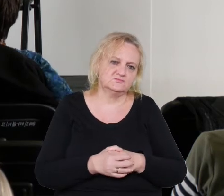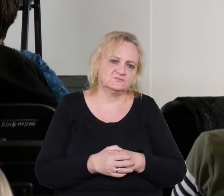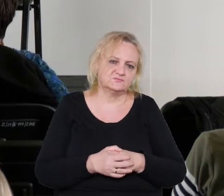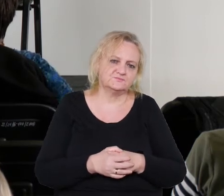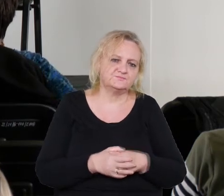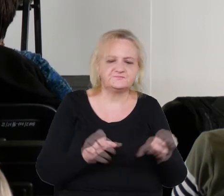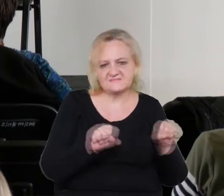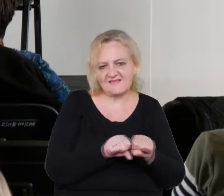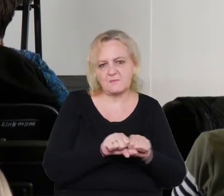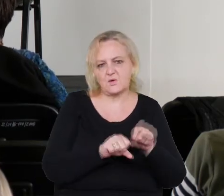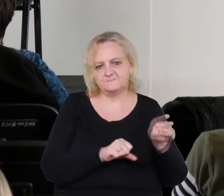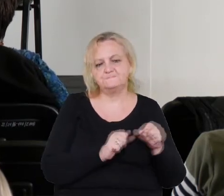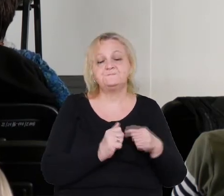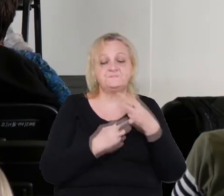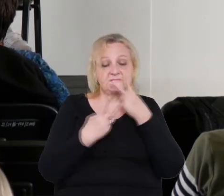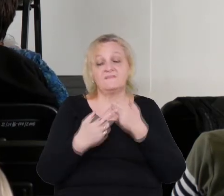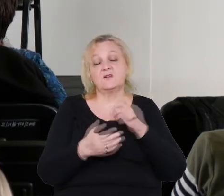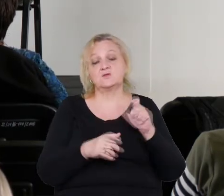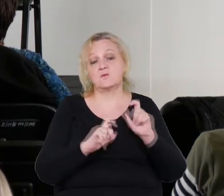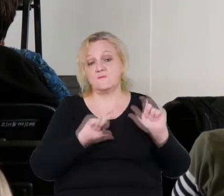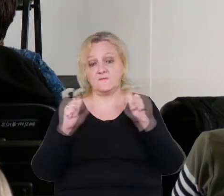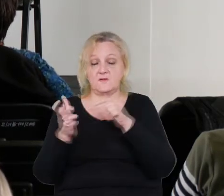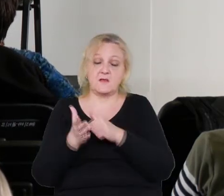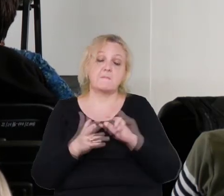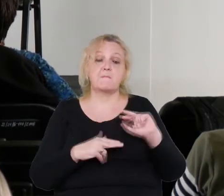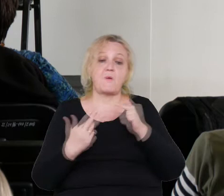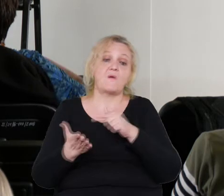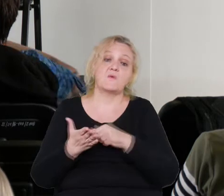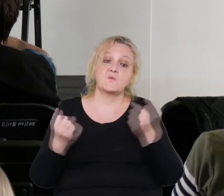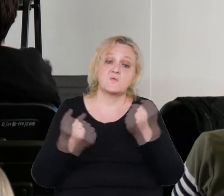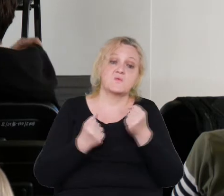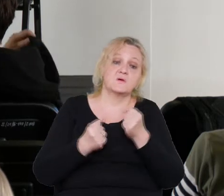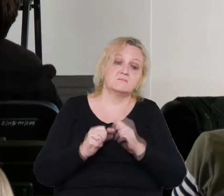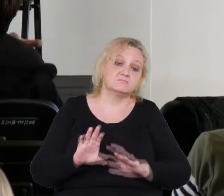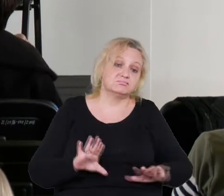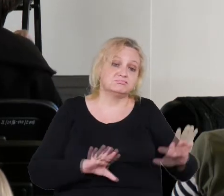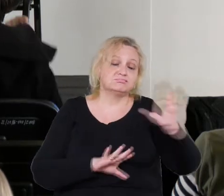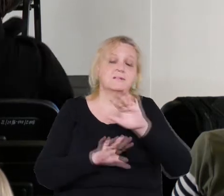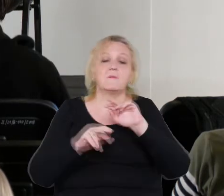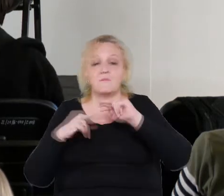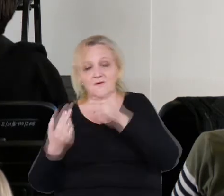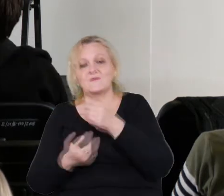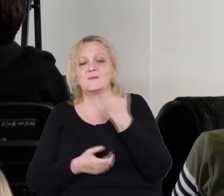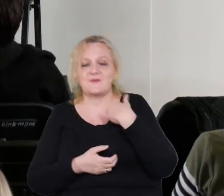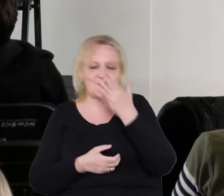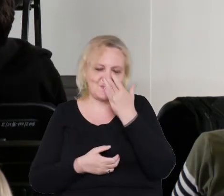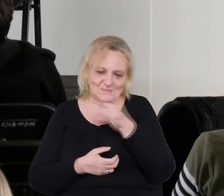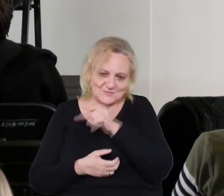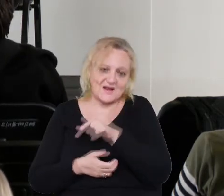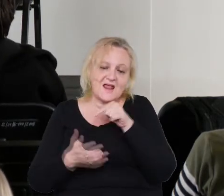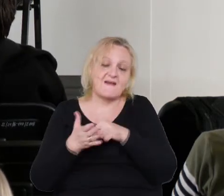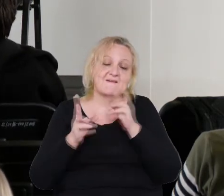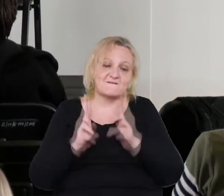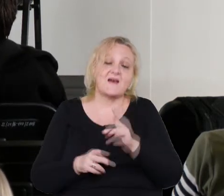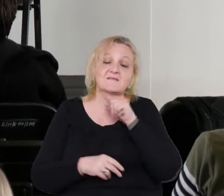demokratycznego No i widać co się wydarzyło wracając takim wielkim poprzez kabli w ogóle wyjechaliśmy z powrotem do Białorusi że faktycznie